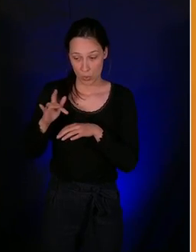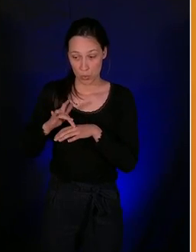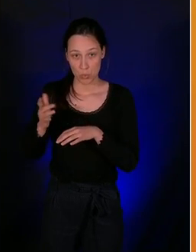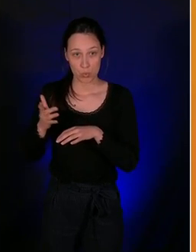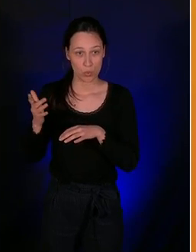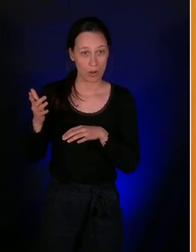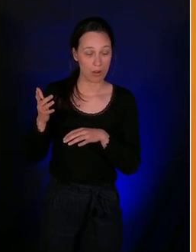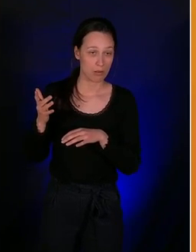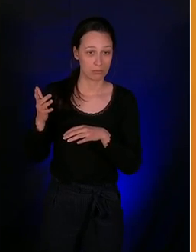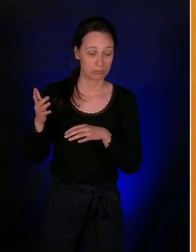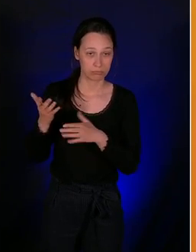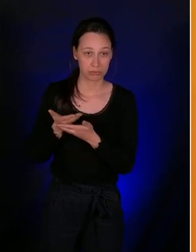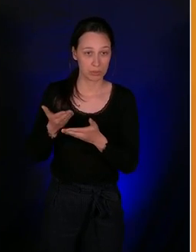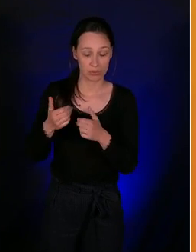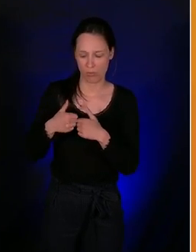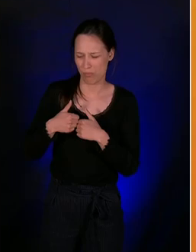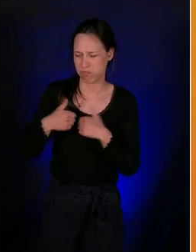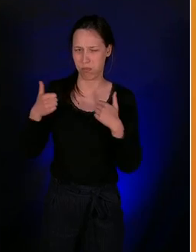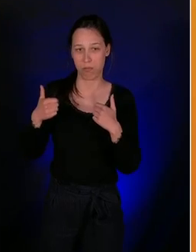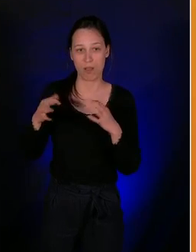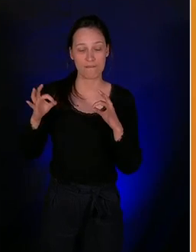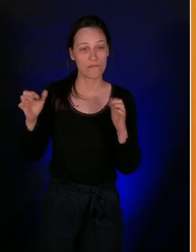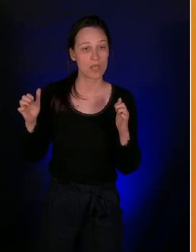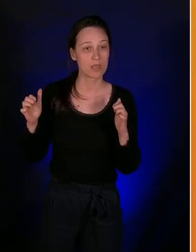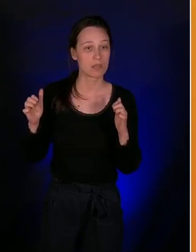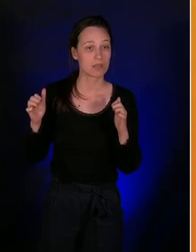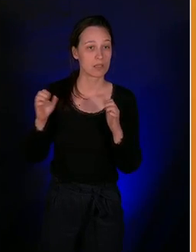de ne pas avoir le rappeler tout au long du texte, mais pour